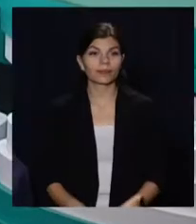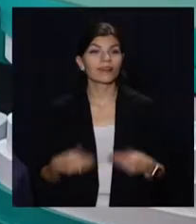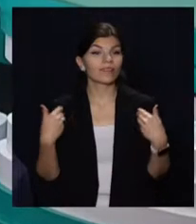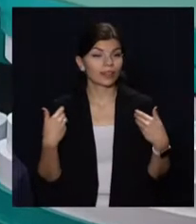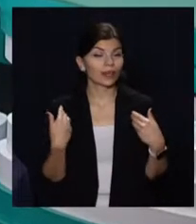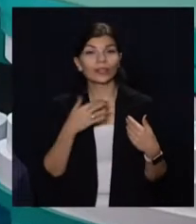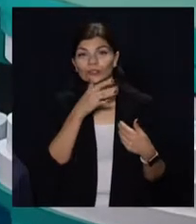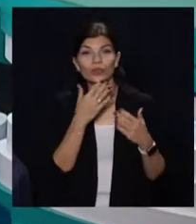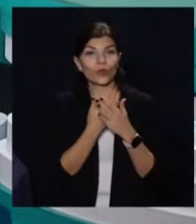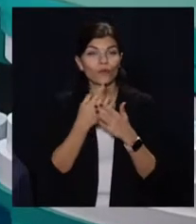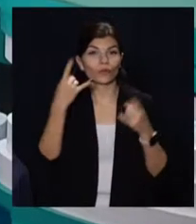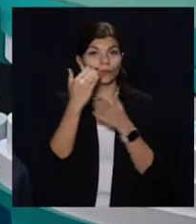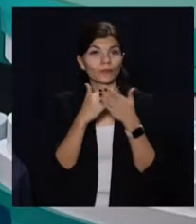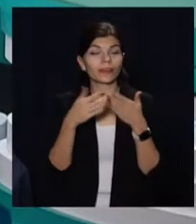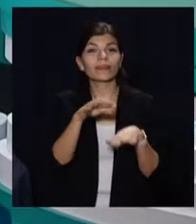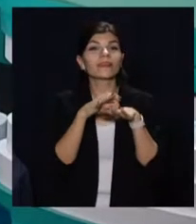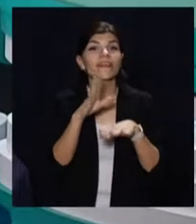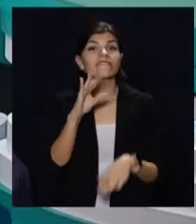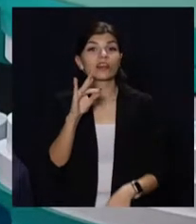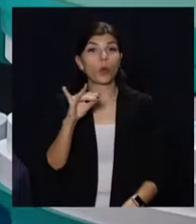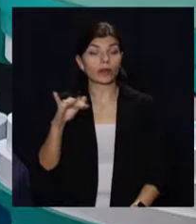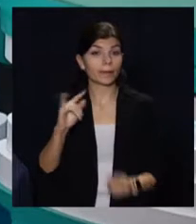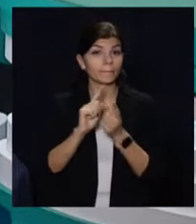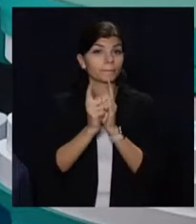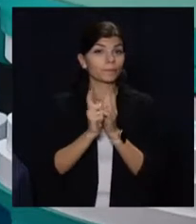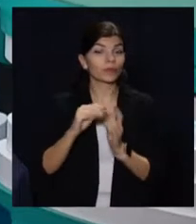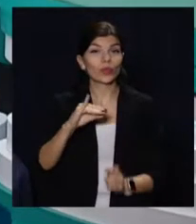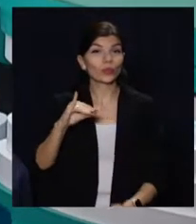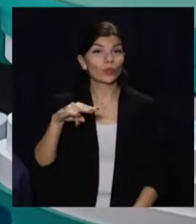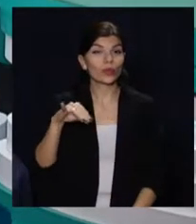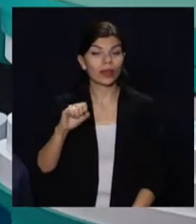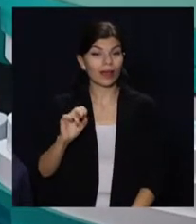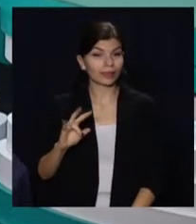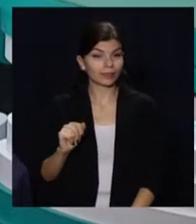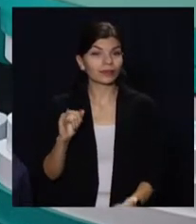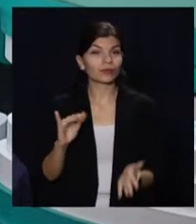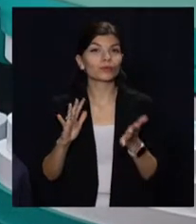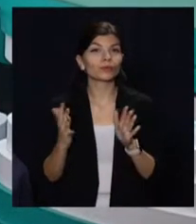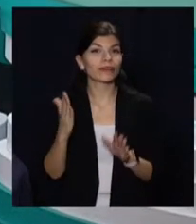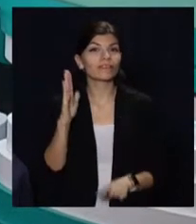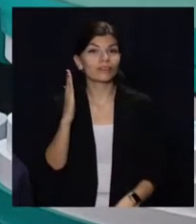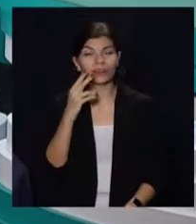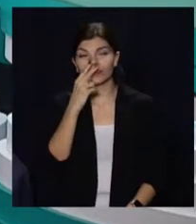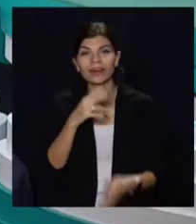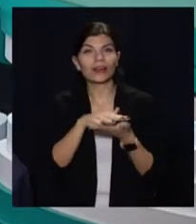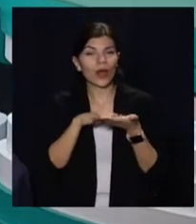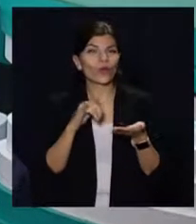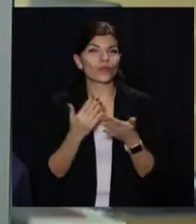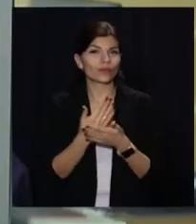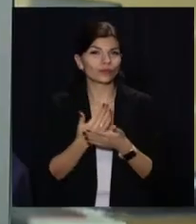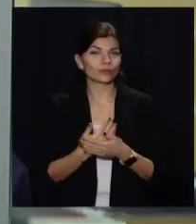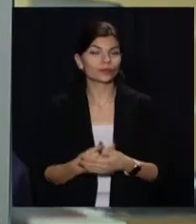Вітаю! Час новин на відкритому. У студії Вікторія Вахрушина та сурдоперекладачка Юліана Пуговкіна. І про події вівторка дивіться далі у